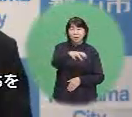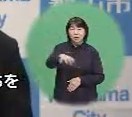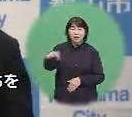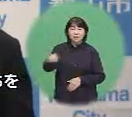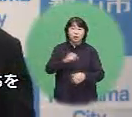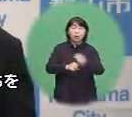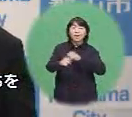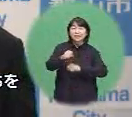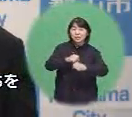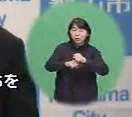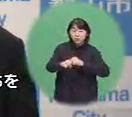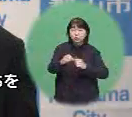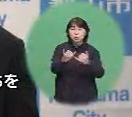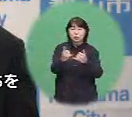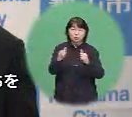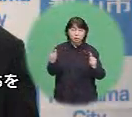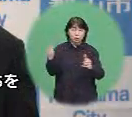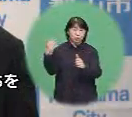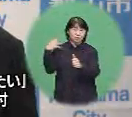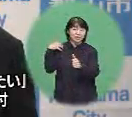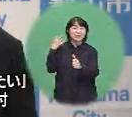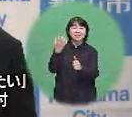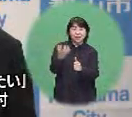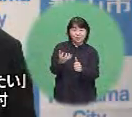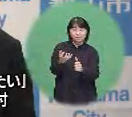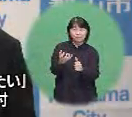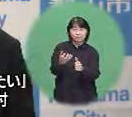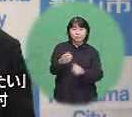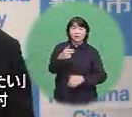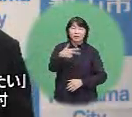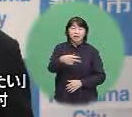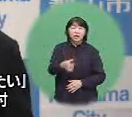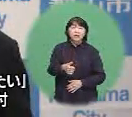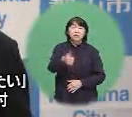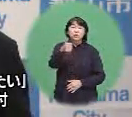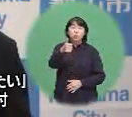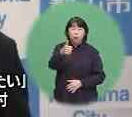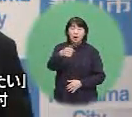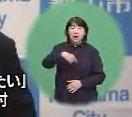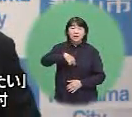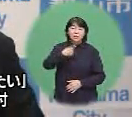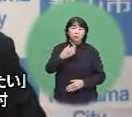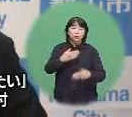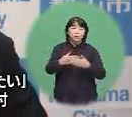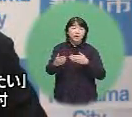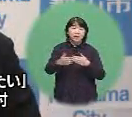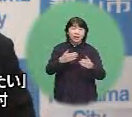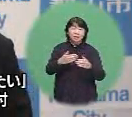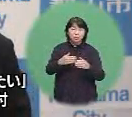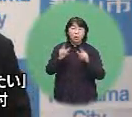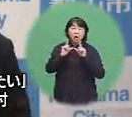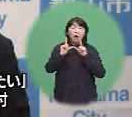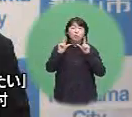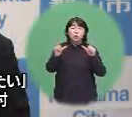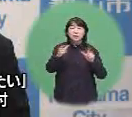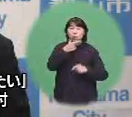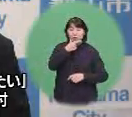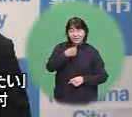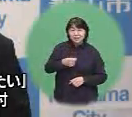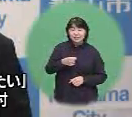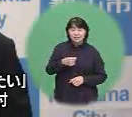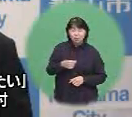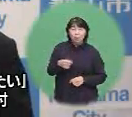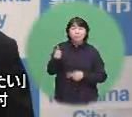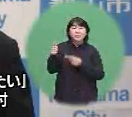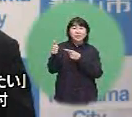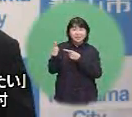人たちを委嘱していて、品川市長は、自身の経験から発信していただきたいと古川さんに期